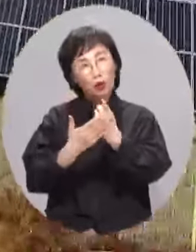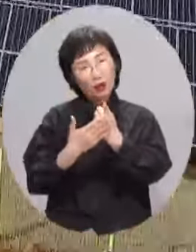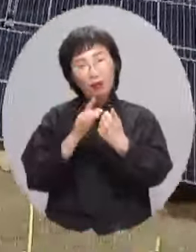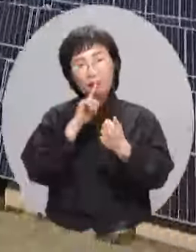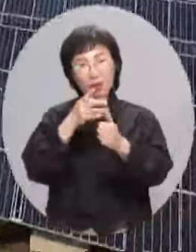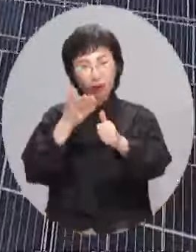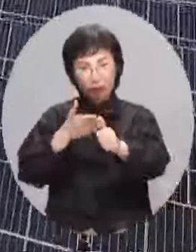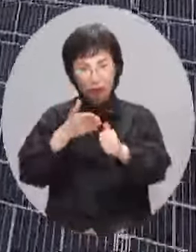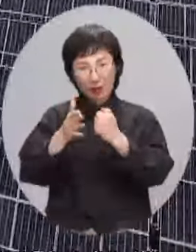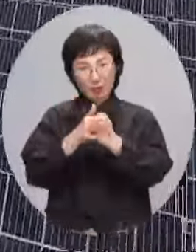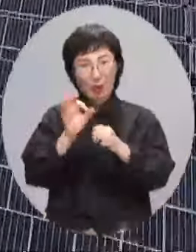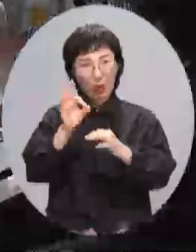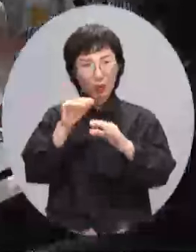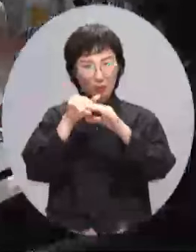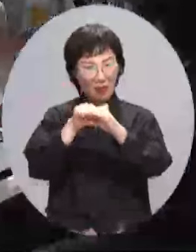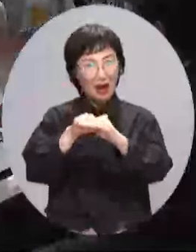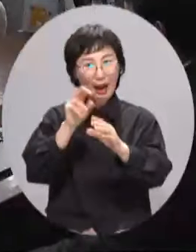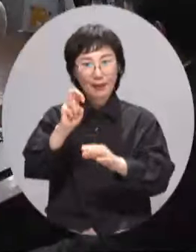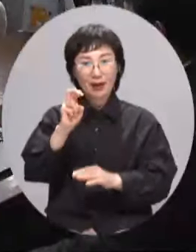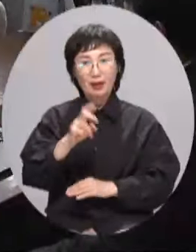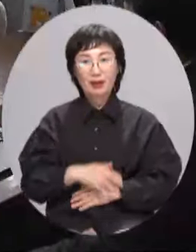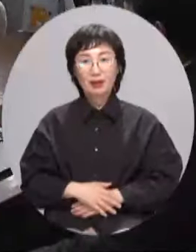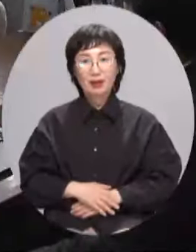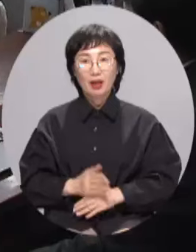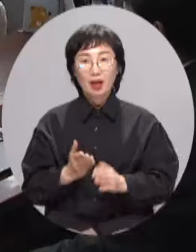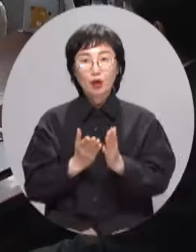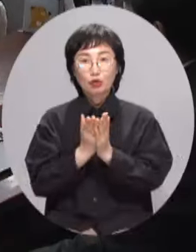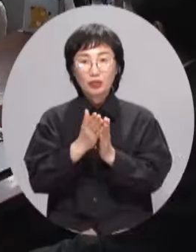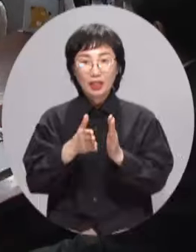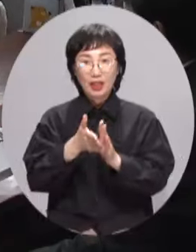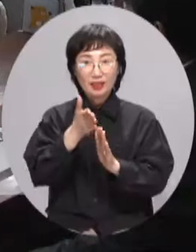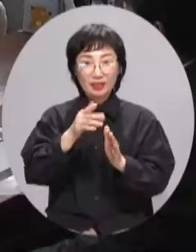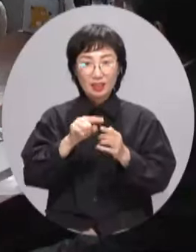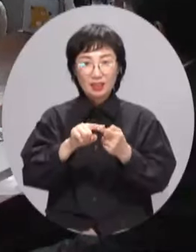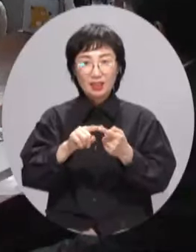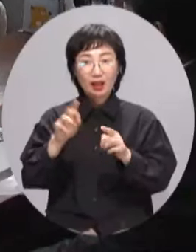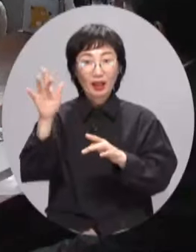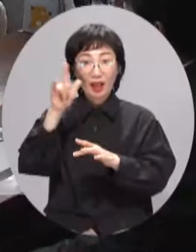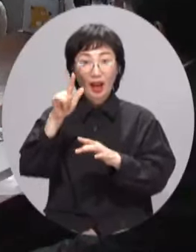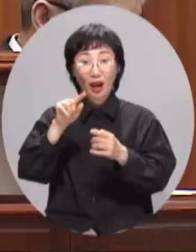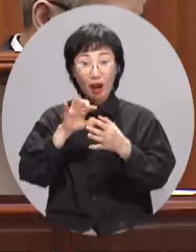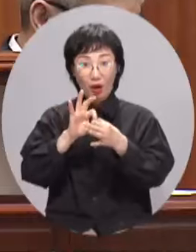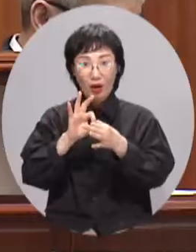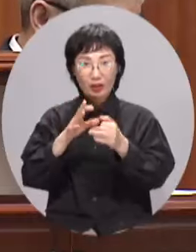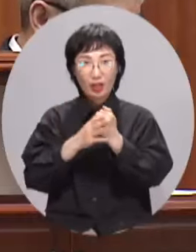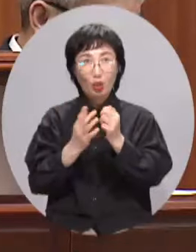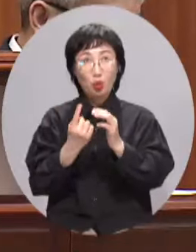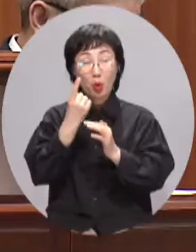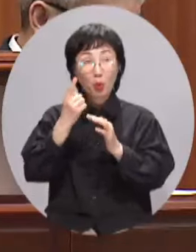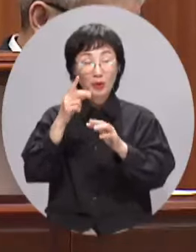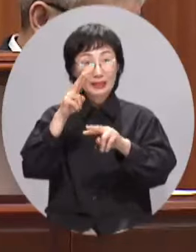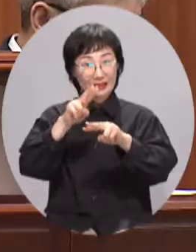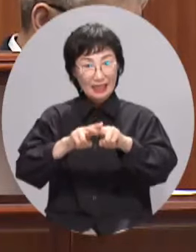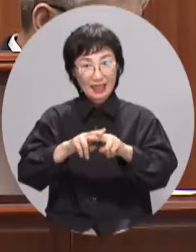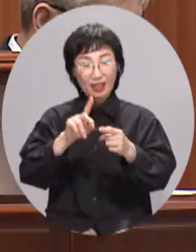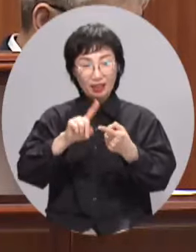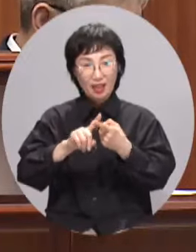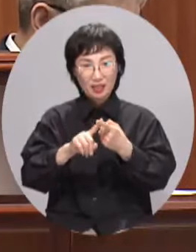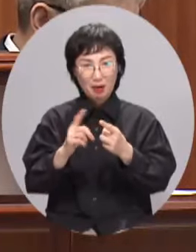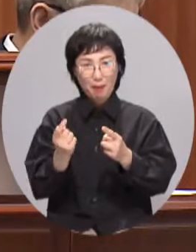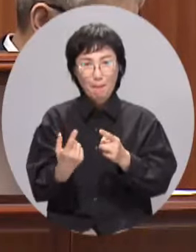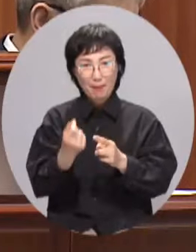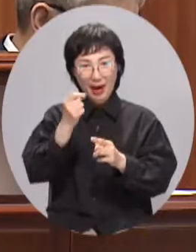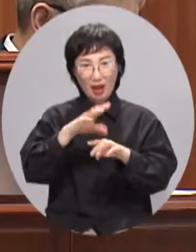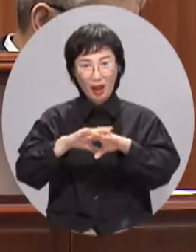것으로 검찰은 보고 있습니다 군산시 의회가 태양광 비리에 연루된 고위직에 대한 신속한 수사를 촉구하는